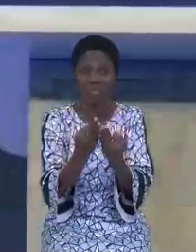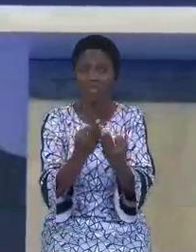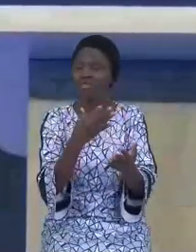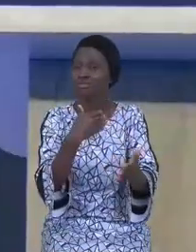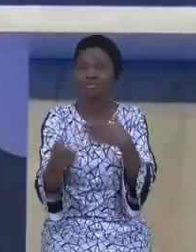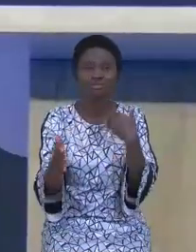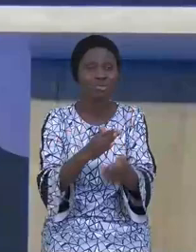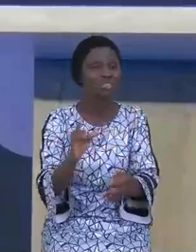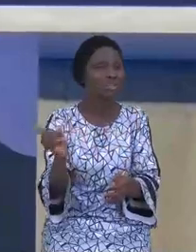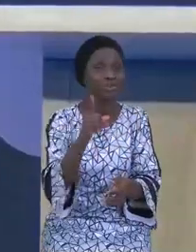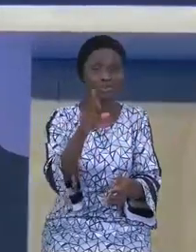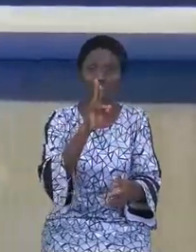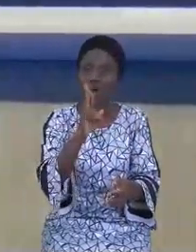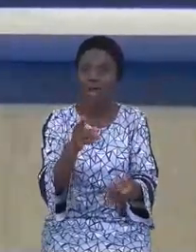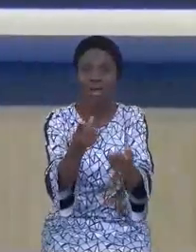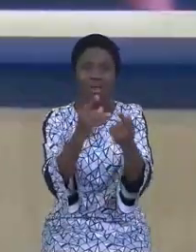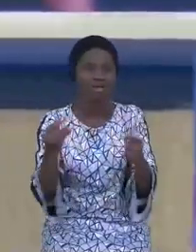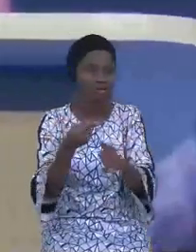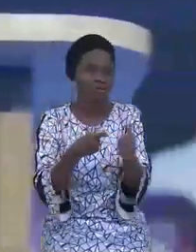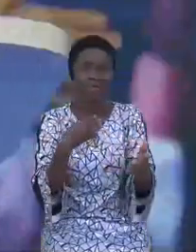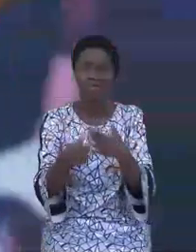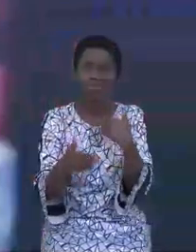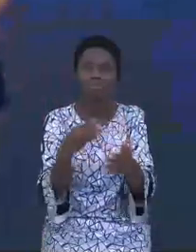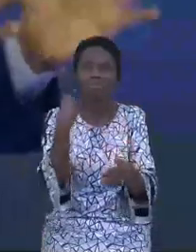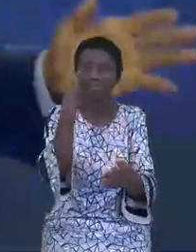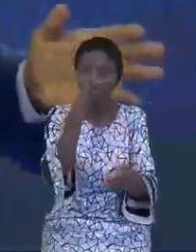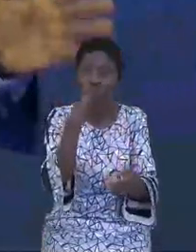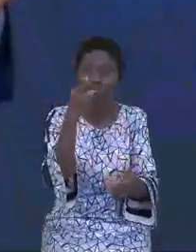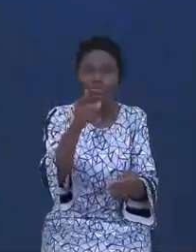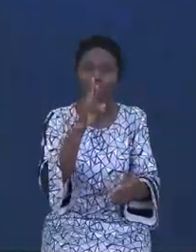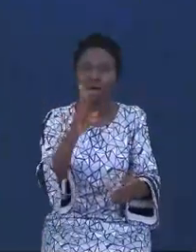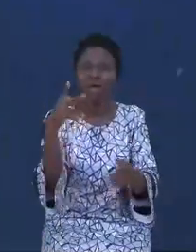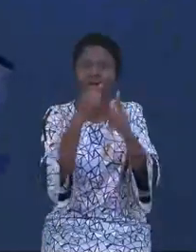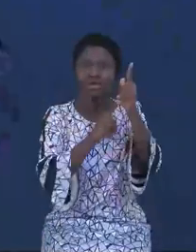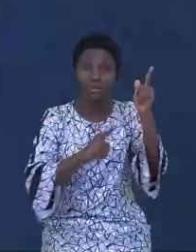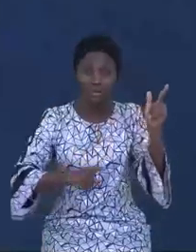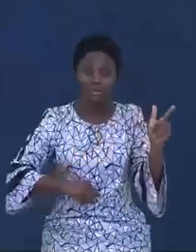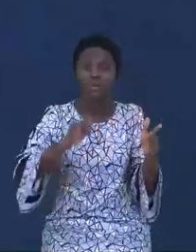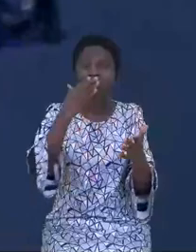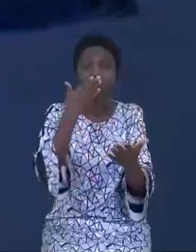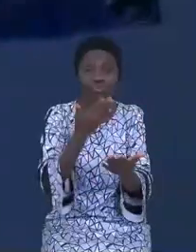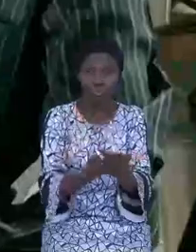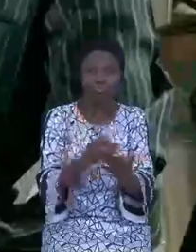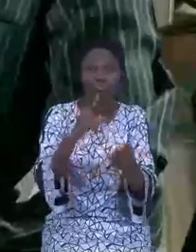Peu importe là où tu es, peu importe qui tu es, l'Éternel est bon envers